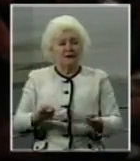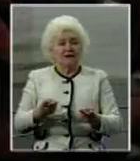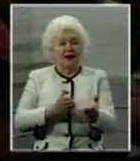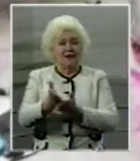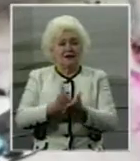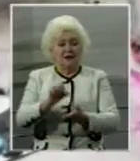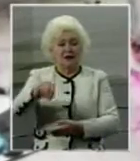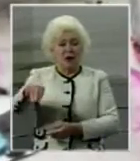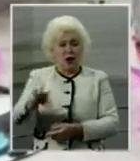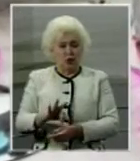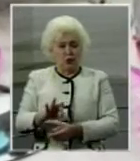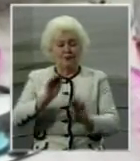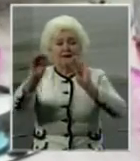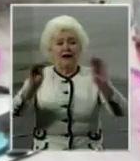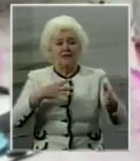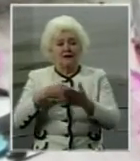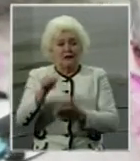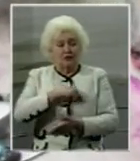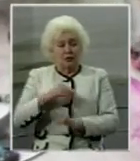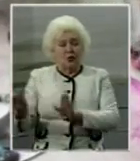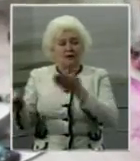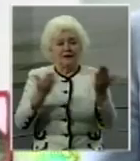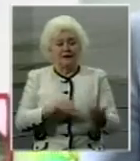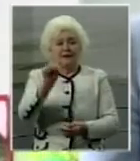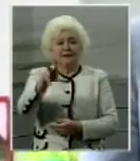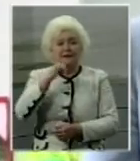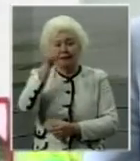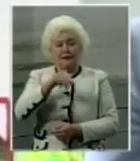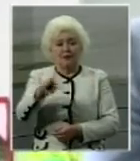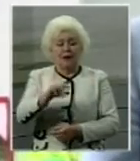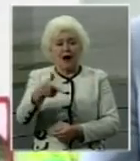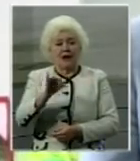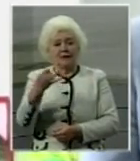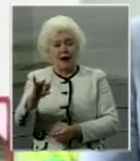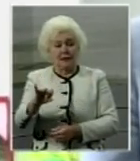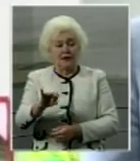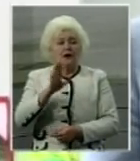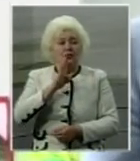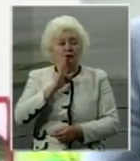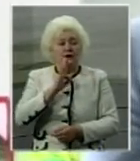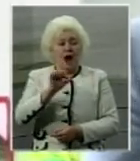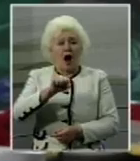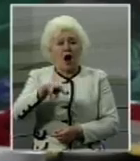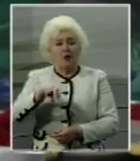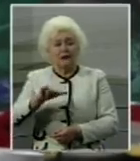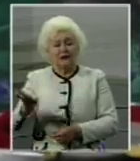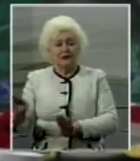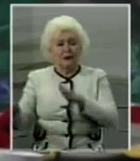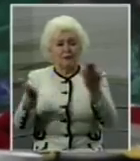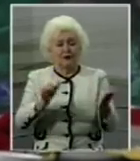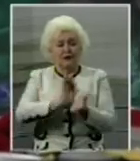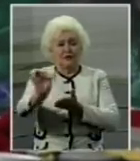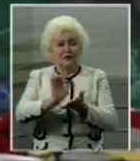АТО. На виставці свої роботи представляє 13-річна Марія Гайдай. У дівчинки аутизм, тому презентує